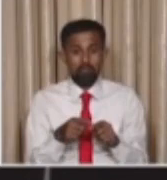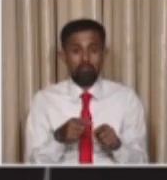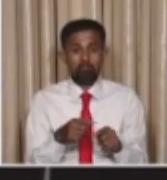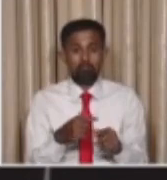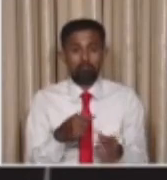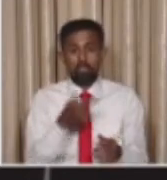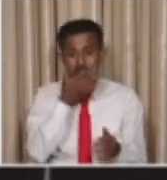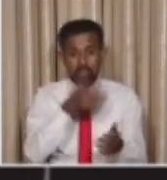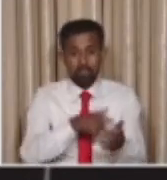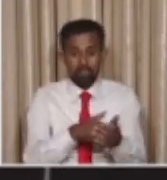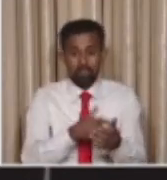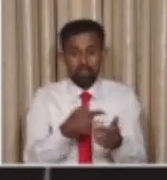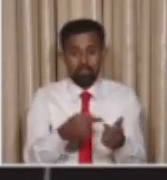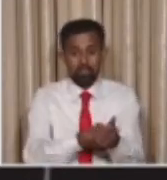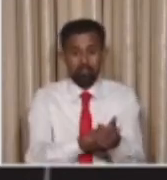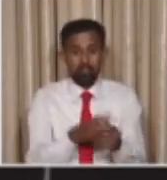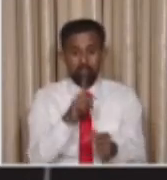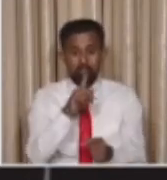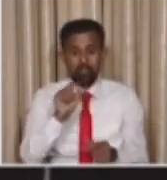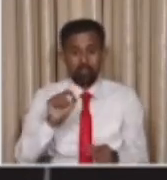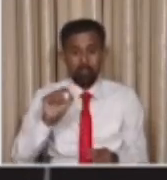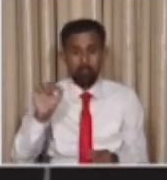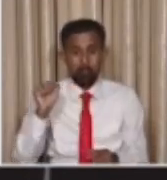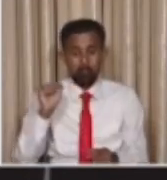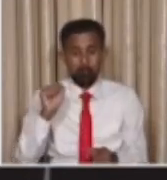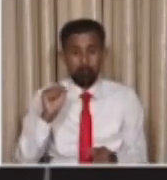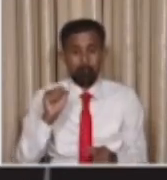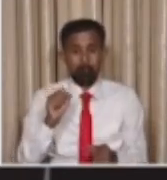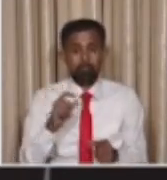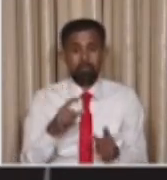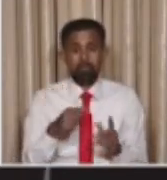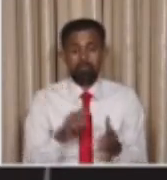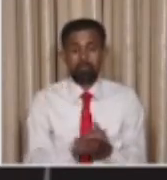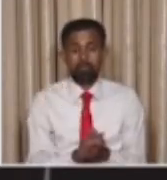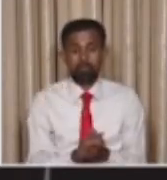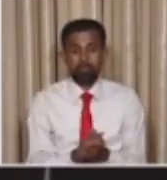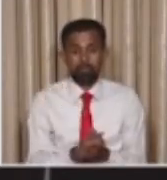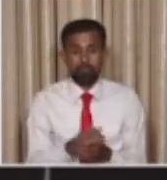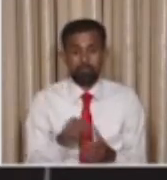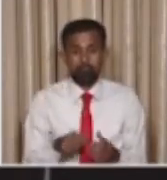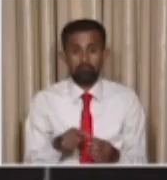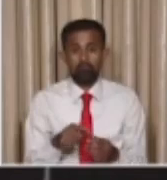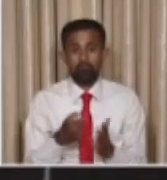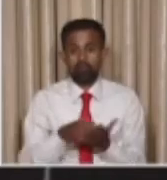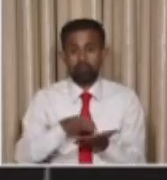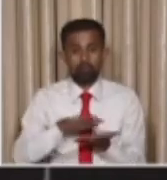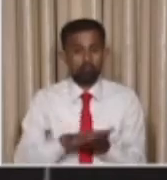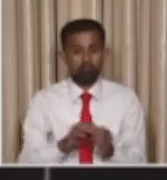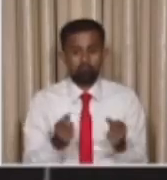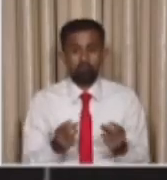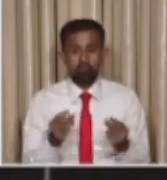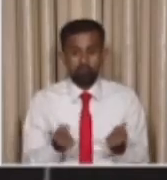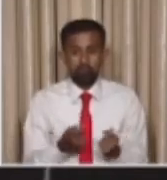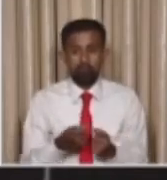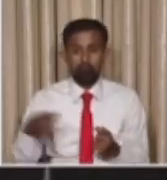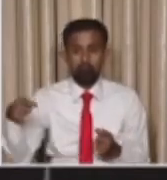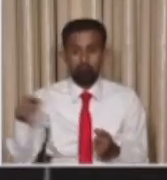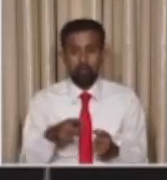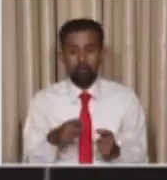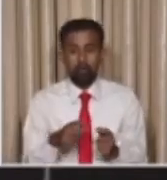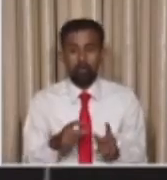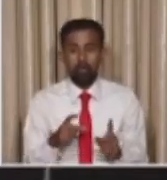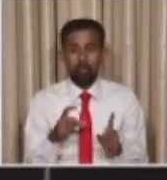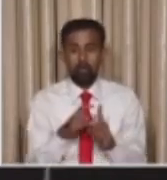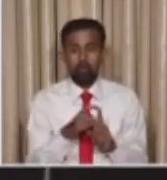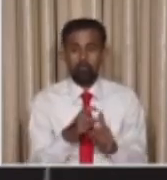ඩොලර් 1.50ක් වෙච්ච ඉන්සියුලින් එක වේව් ඔෆ් රෙජිස්ට්‍රේෂන් එමර්ජන්සි පර්චේසින් වලින් ඩොලර්